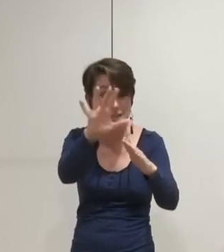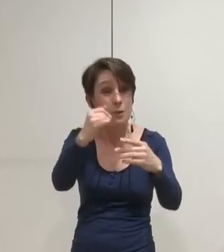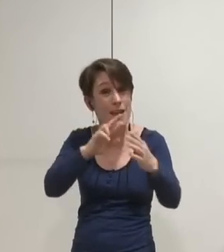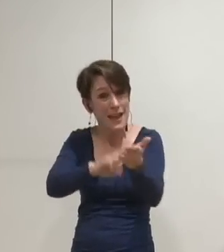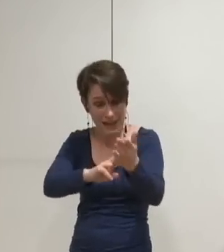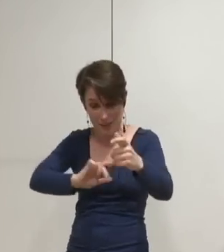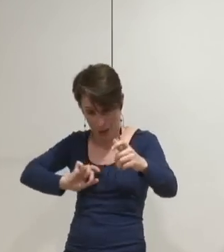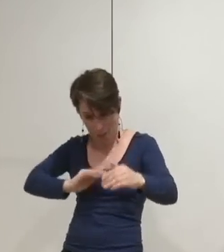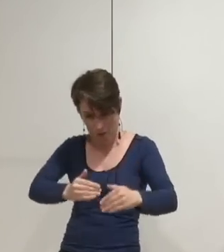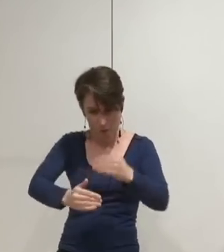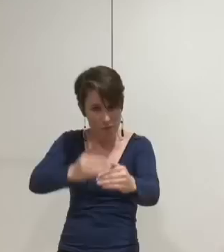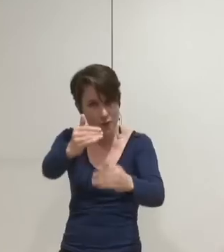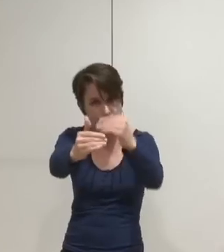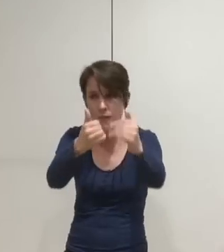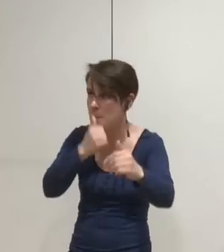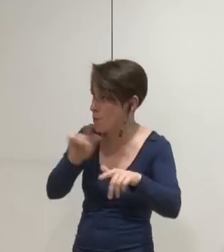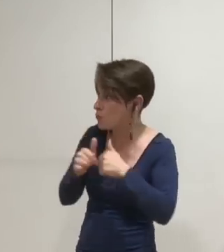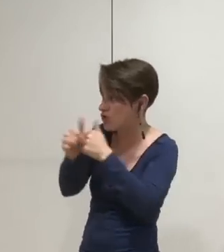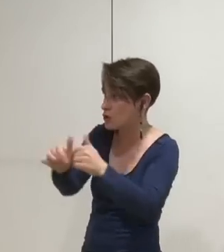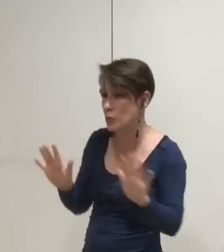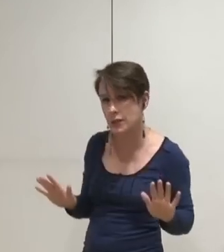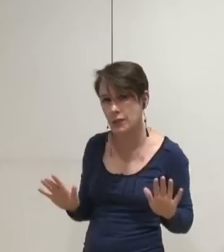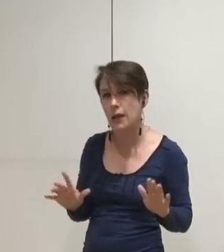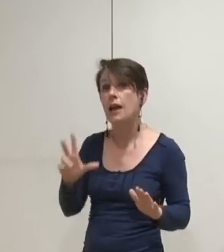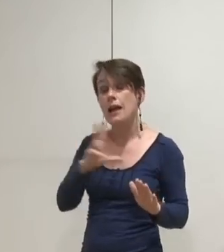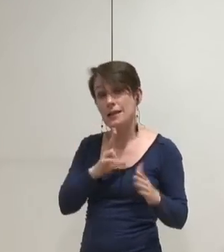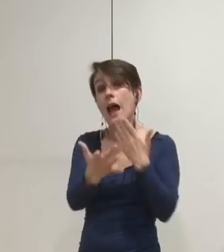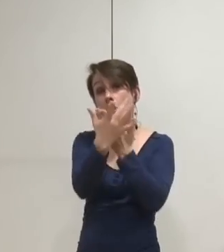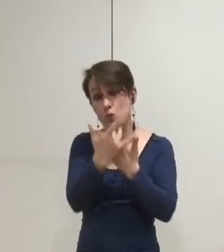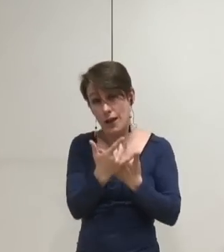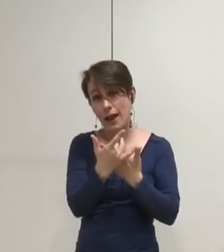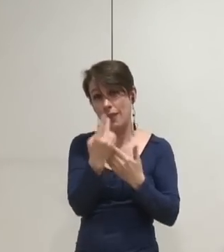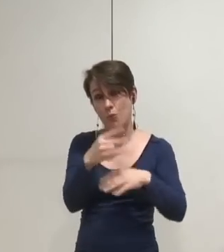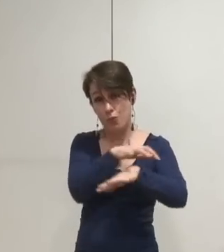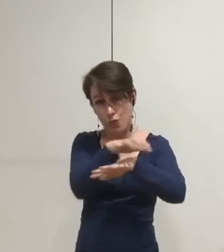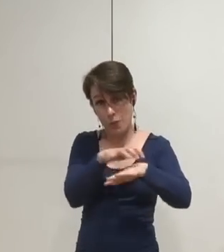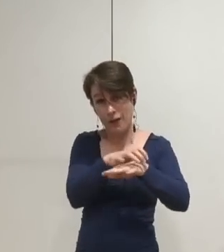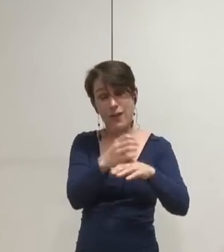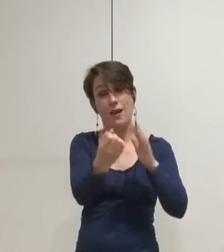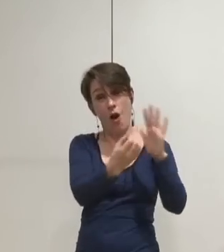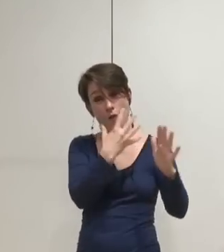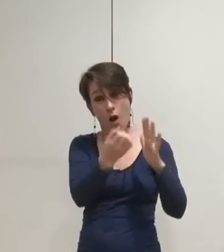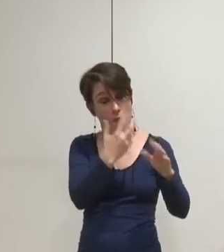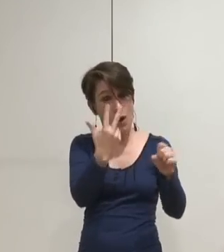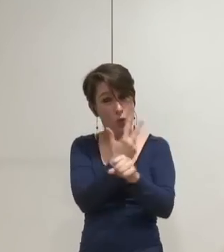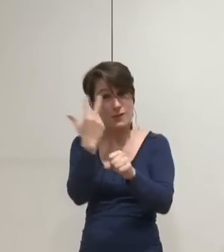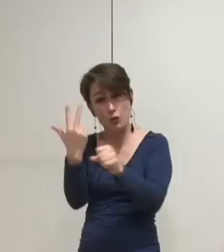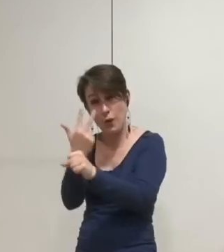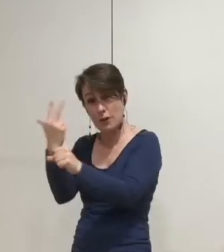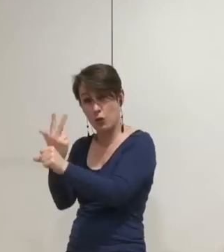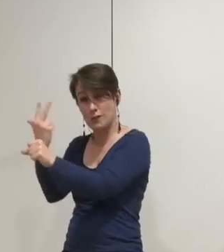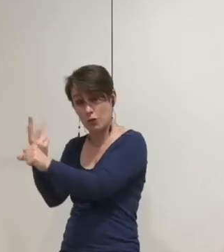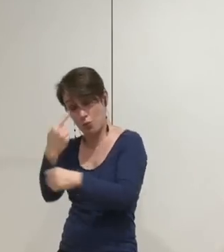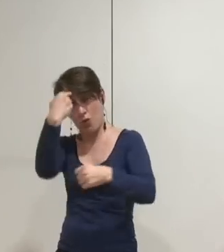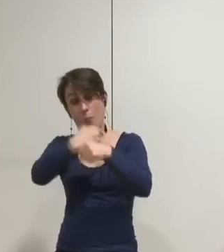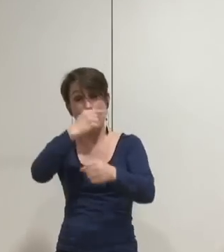bien une lettre de Monsieur le Préfet à Monsieur le Maire tous les 3 ans pour donner l'obligation et donc notre commune a bien